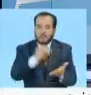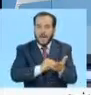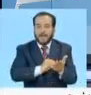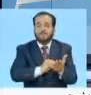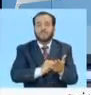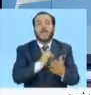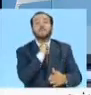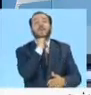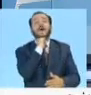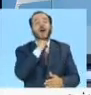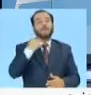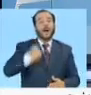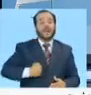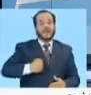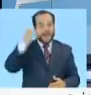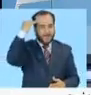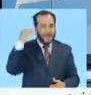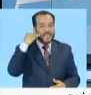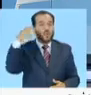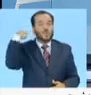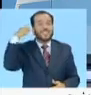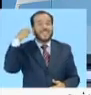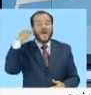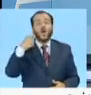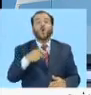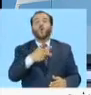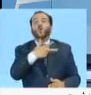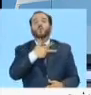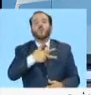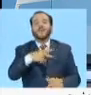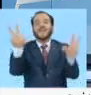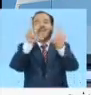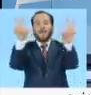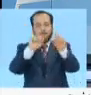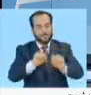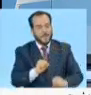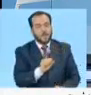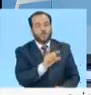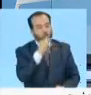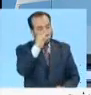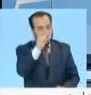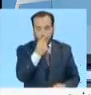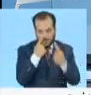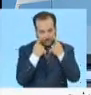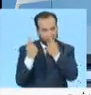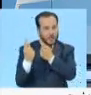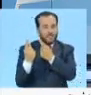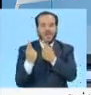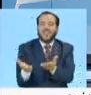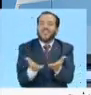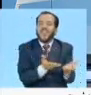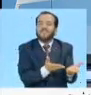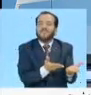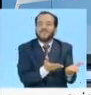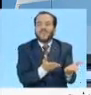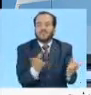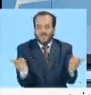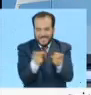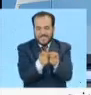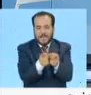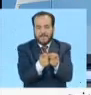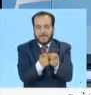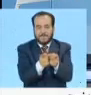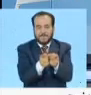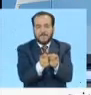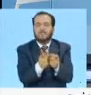من المنامة الدكتورة سميرة رجب، وزيرة الدولة لشؤون الإعلام في البحرين. دكتورة، استمعت معنا ربما إلى الضيف